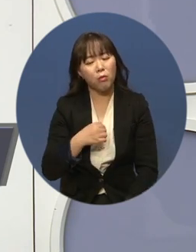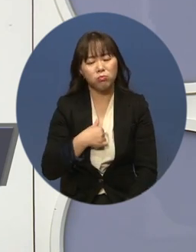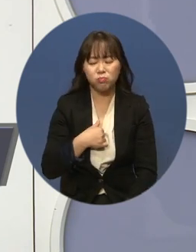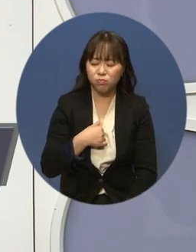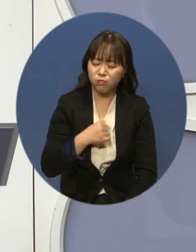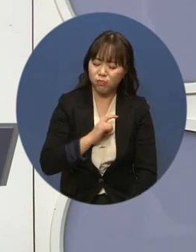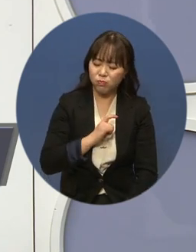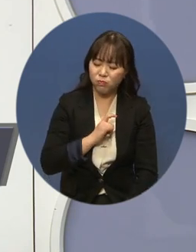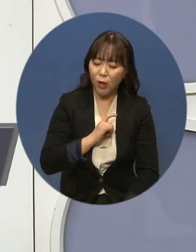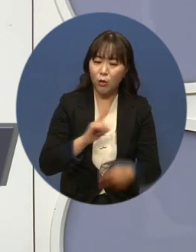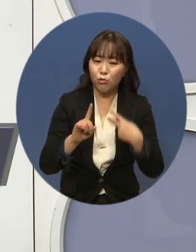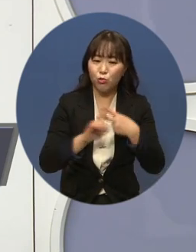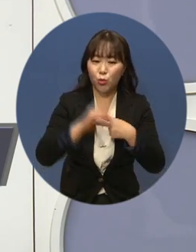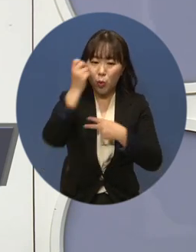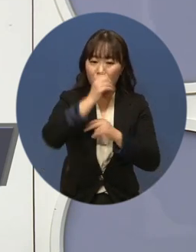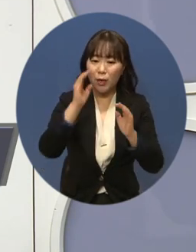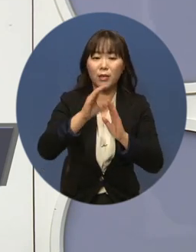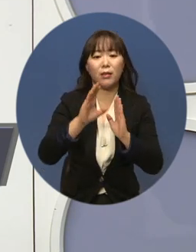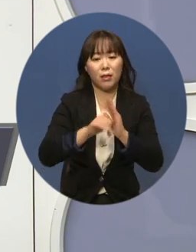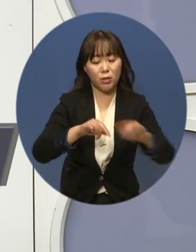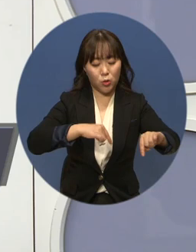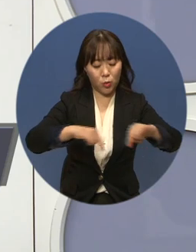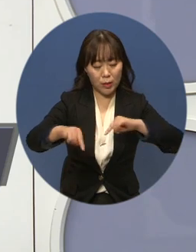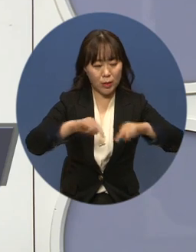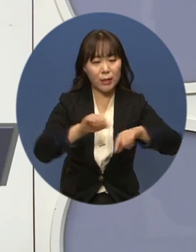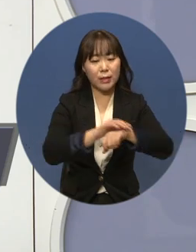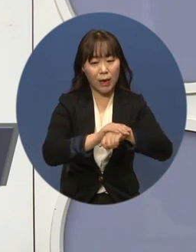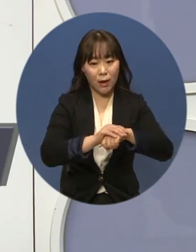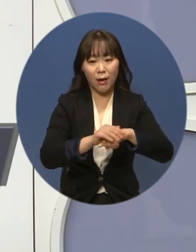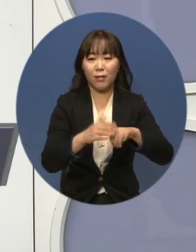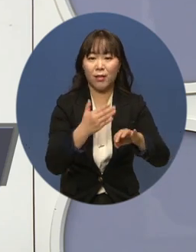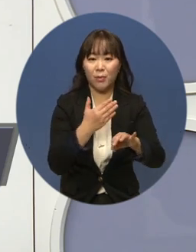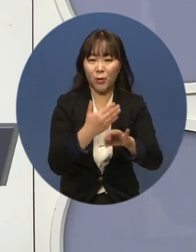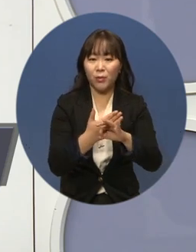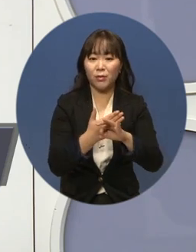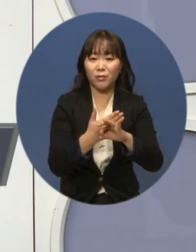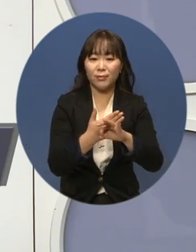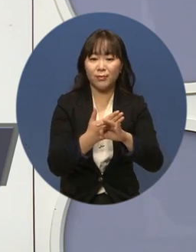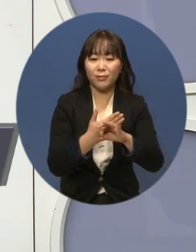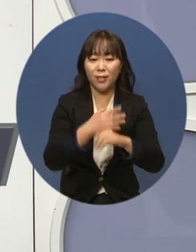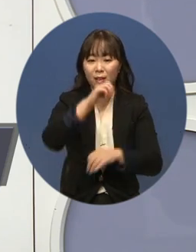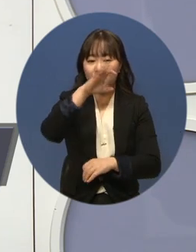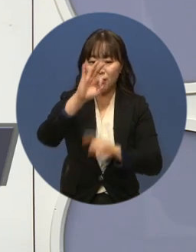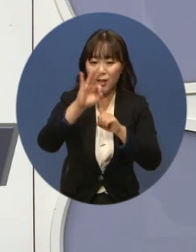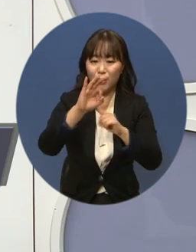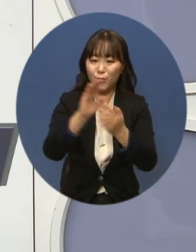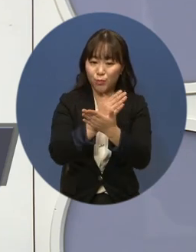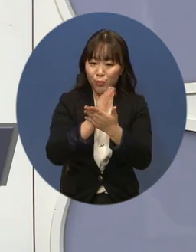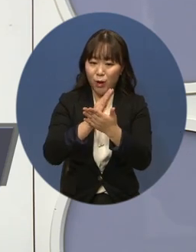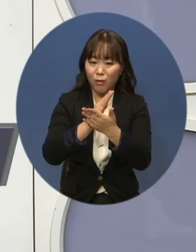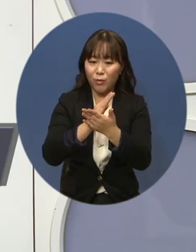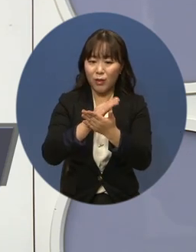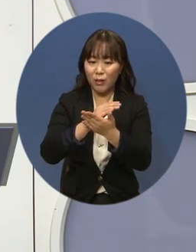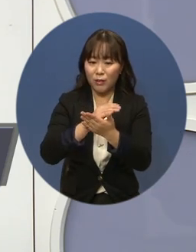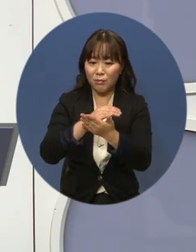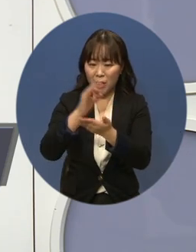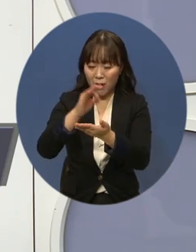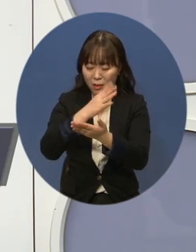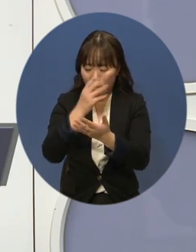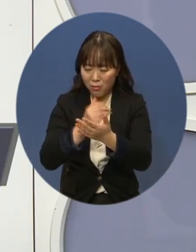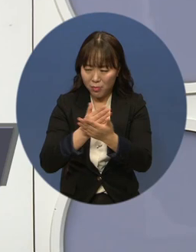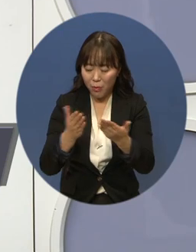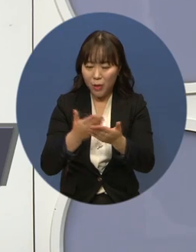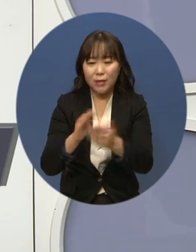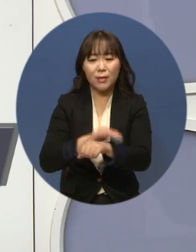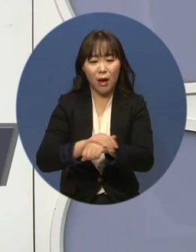중고등학교 다닐 때 봐도 이게 그래도 좀 정치가 잘하면 이 예산을 분배하고 재정을 분배하고 이런 걸 좀